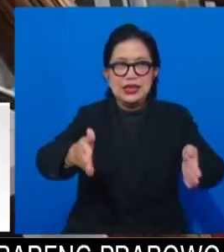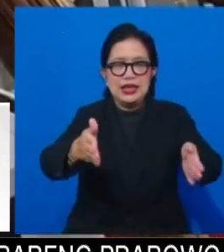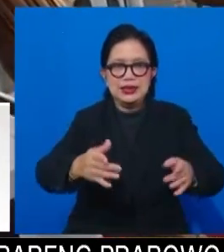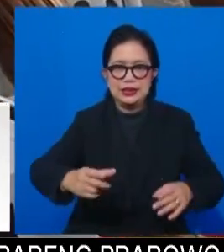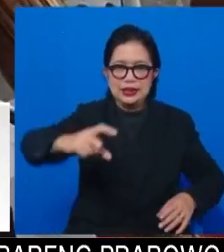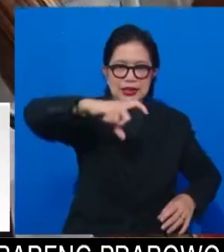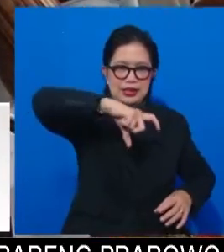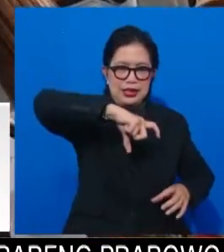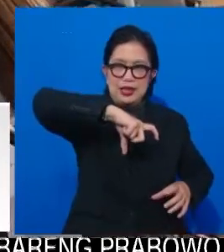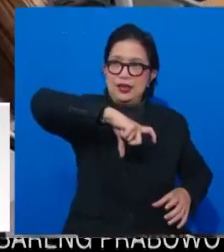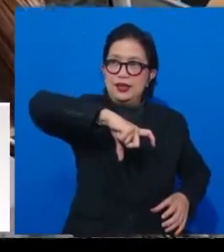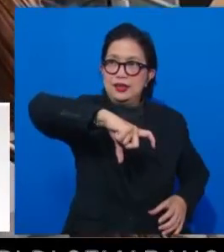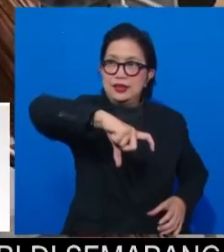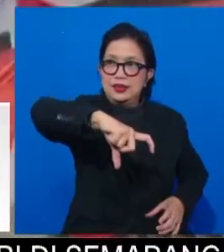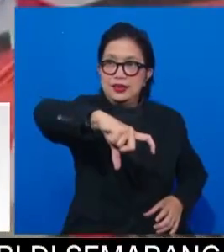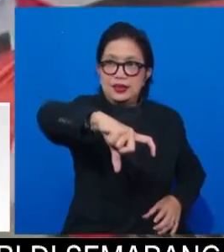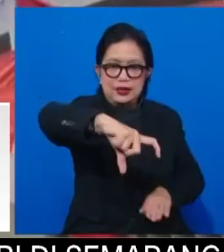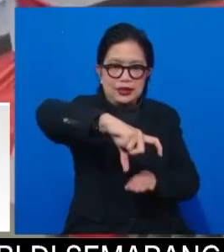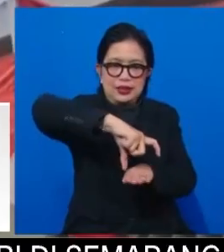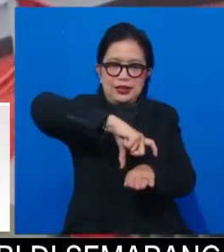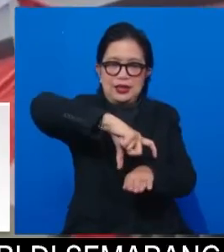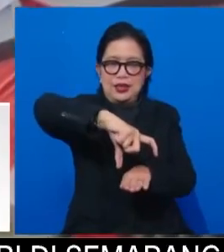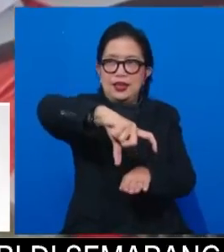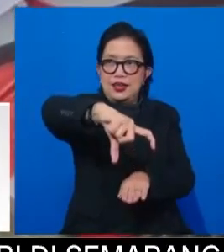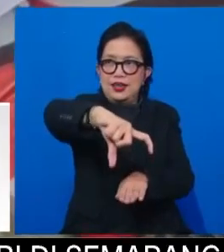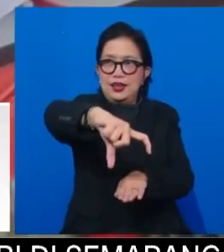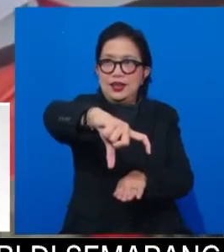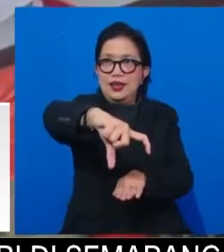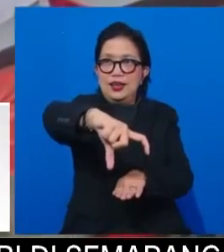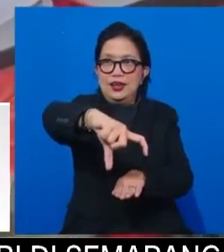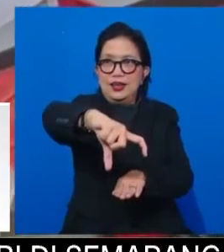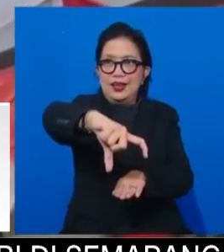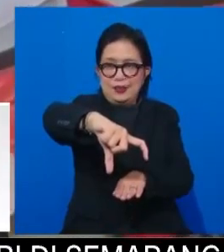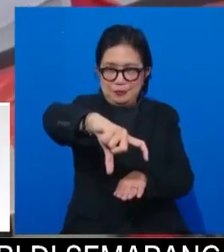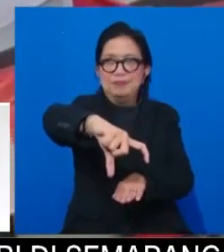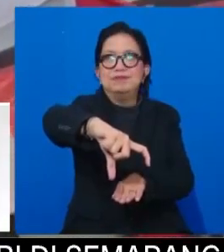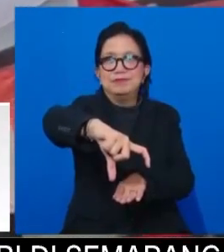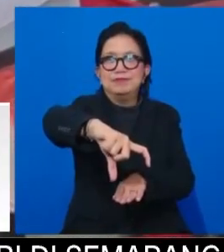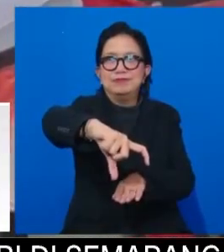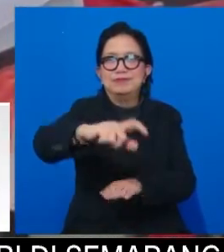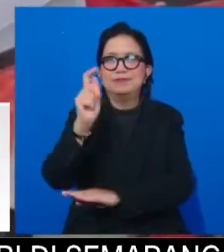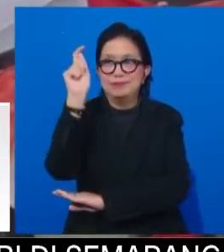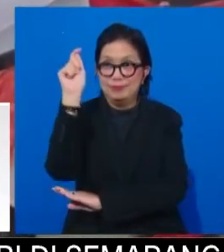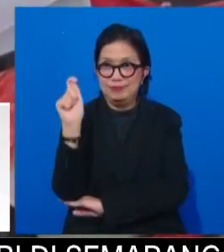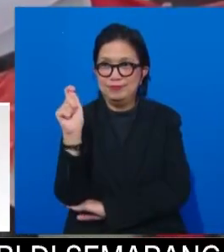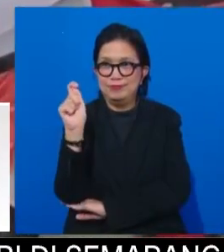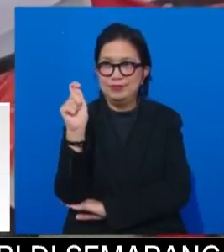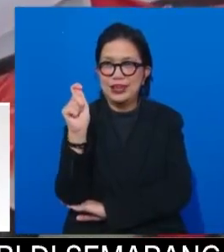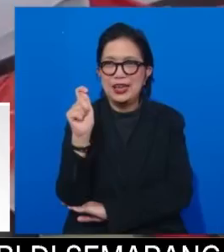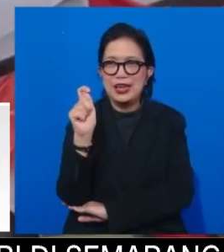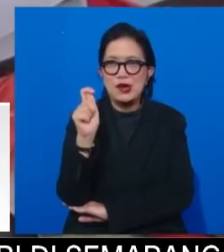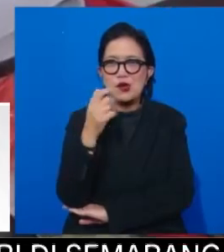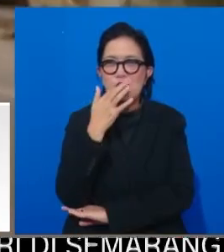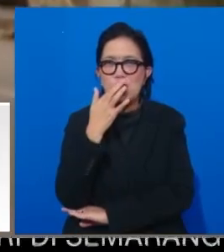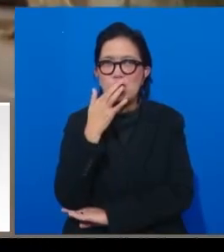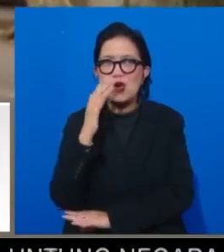Seperti dalam hajatan, jalan di depan rumah warga Cilingga, Desa Sukamena, Kabupaten Tasikmalaya, Jawa Barat, dihias bernuansa merah